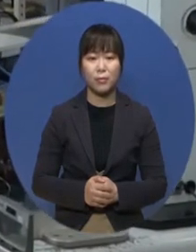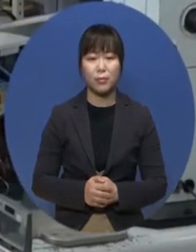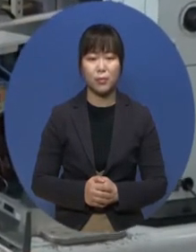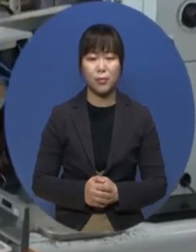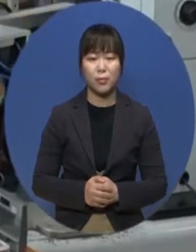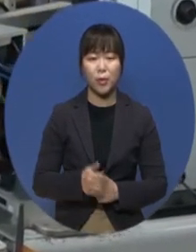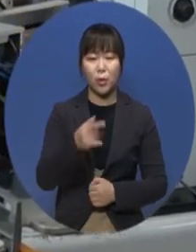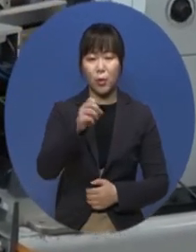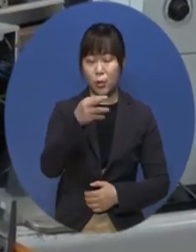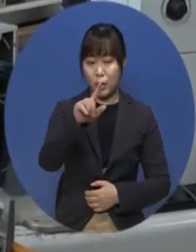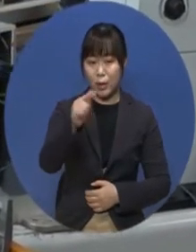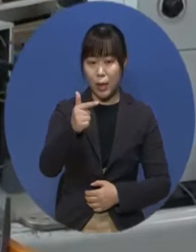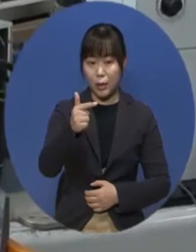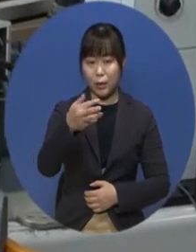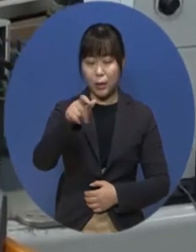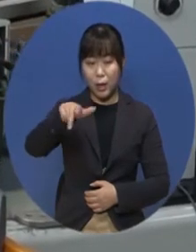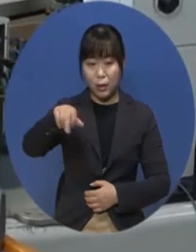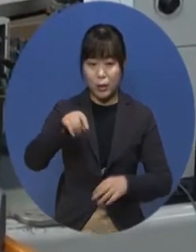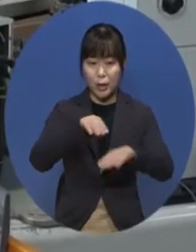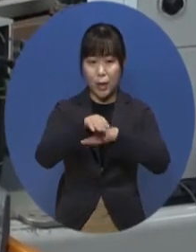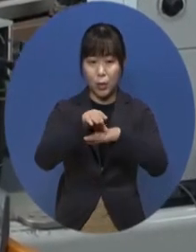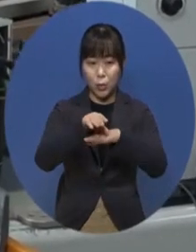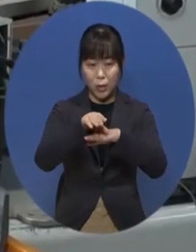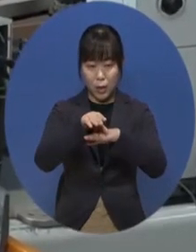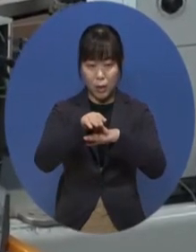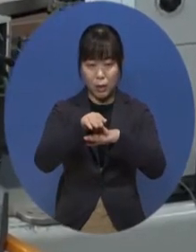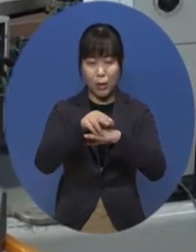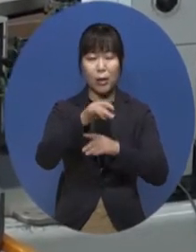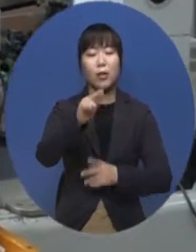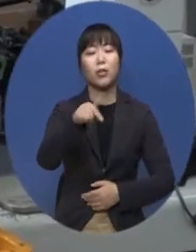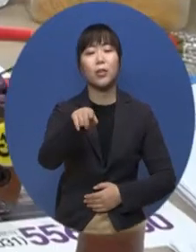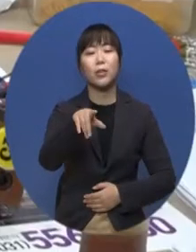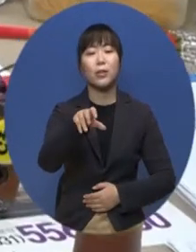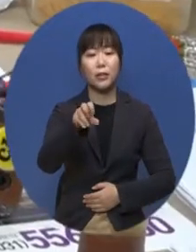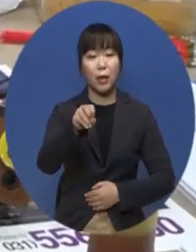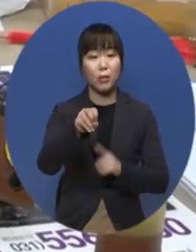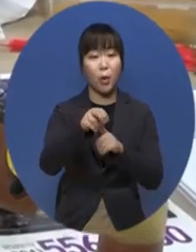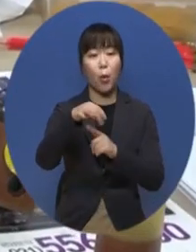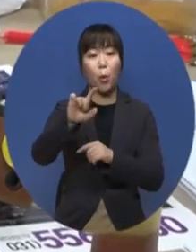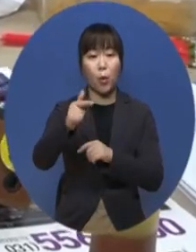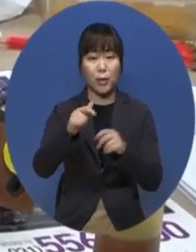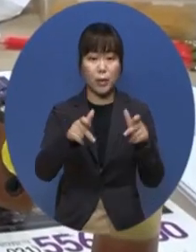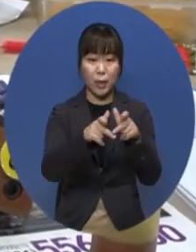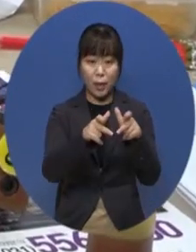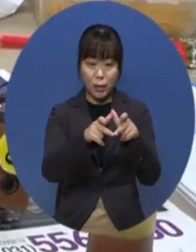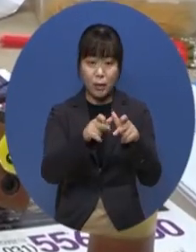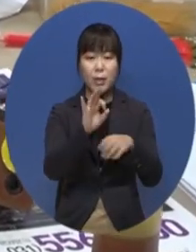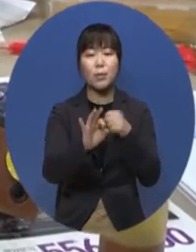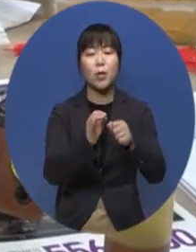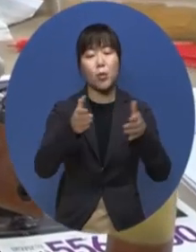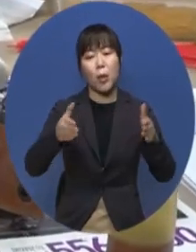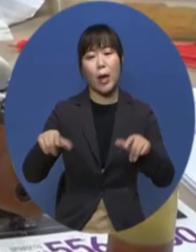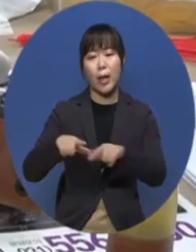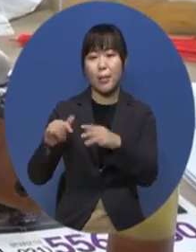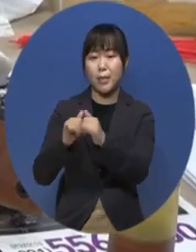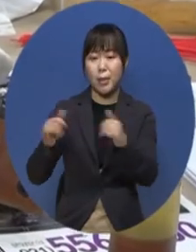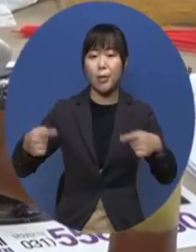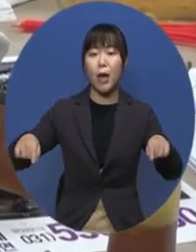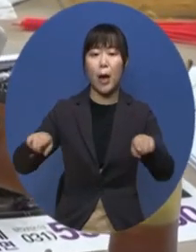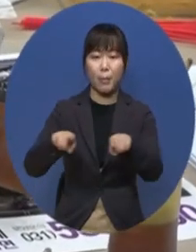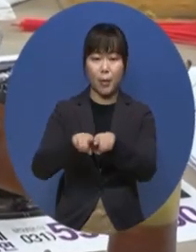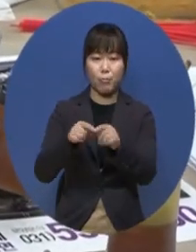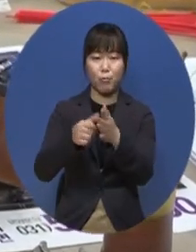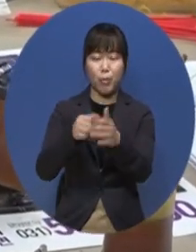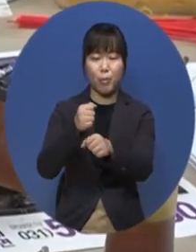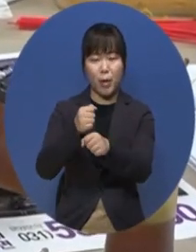홍남테크 자동차 전장 부품 공장에서 일하는 권재민 장애인은 10년 동안 비장애인들과 어울려